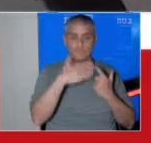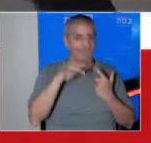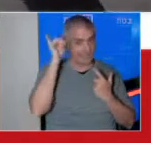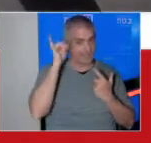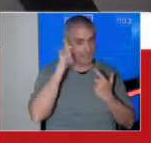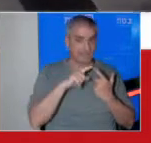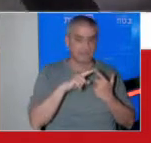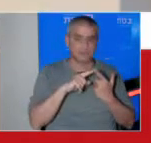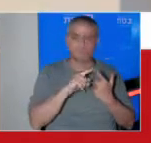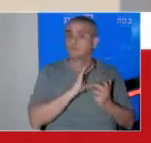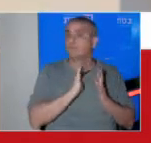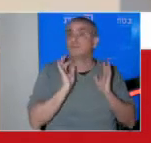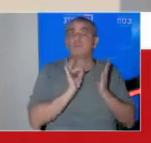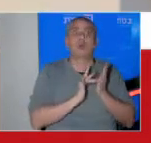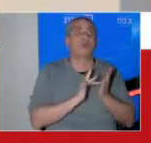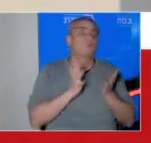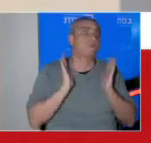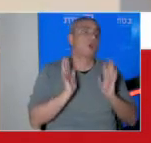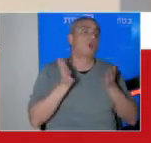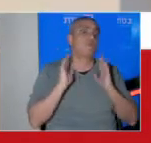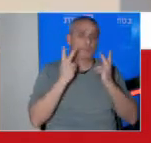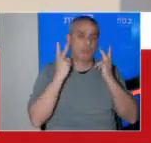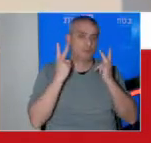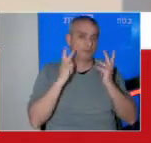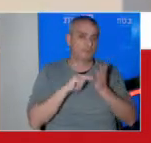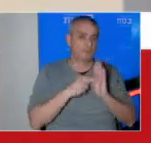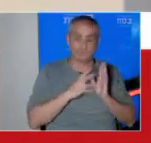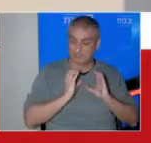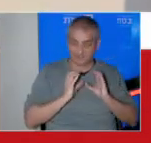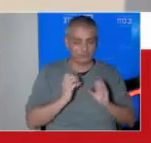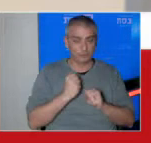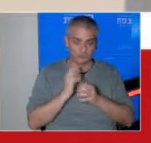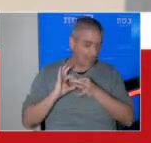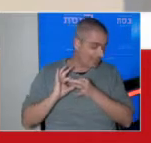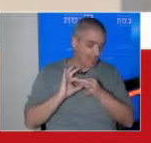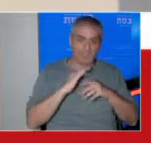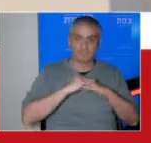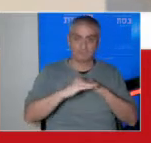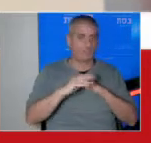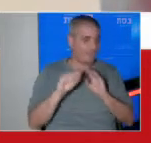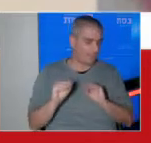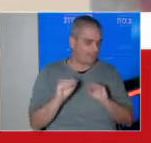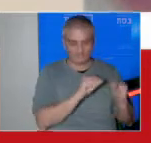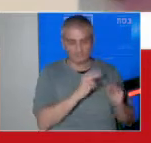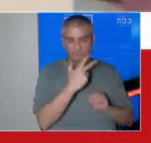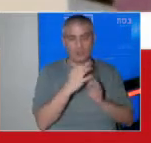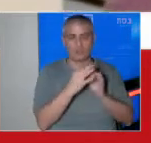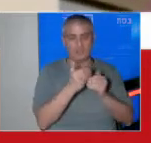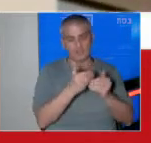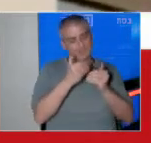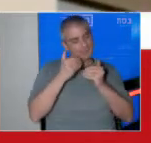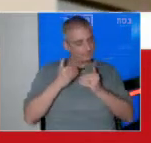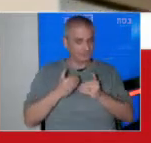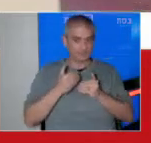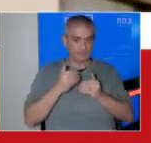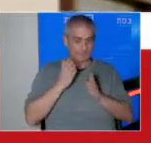הירדן, סופר סופר חשוב מבחינה אסטרטגית, ציר שיוצר רצף טריטוריאלי. אבל מזיזים אותו 300 מטר אחור,